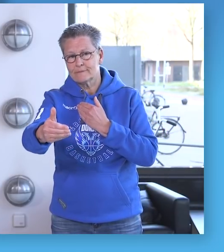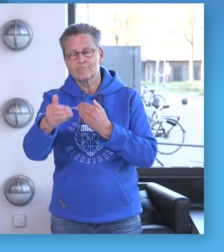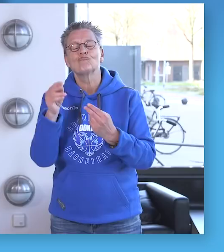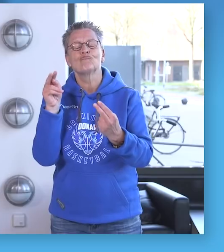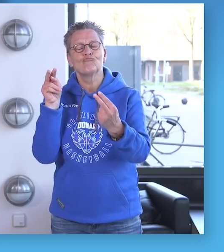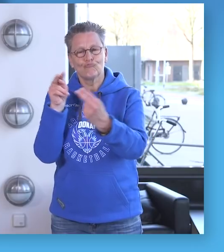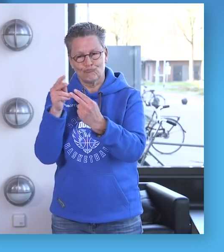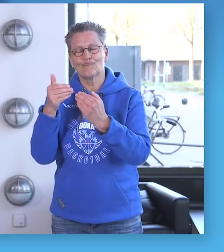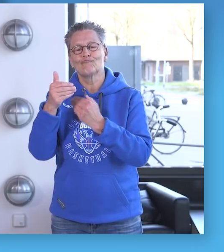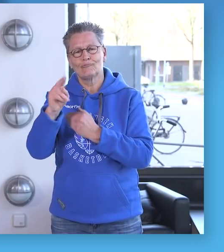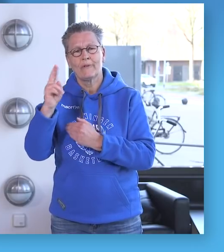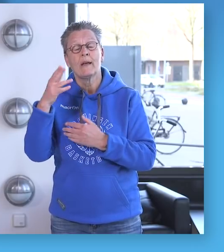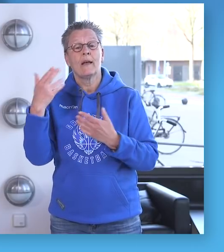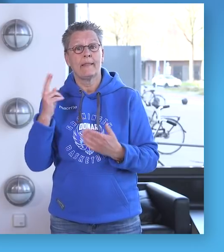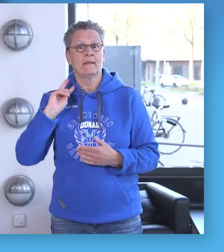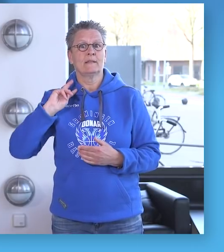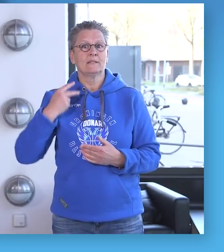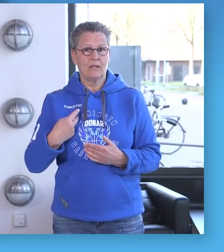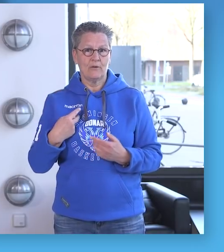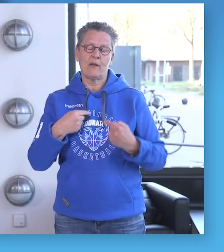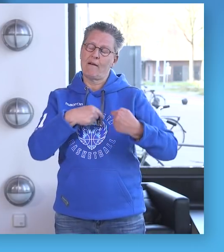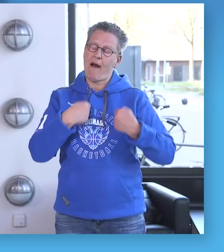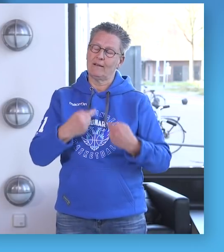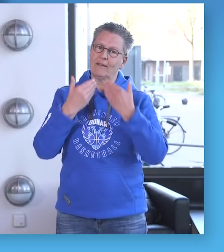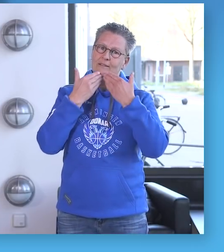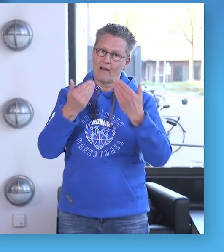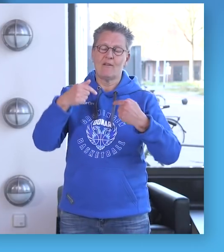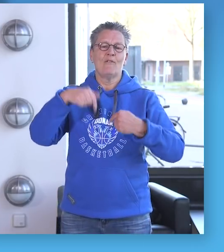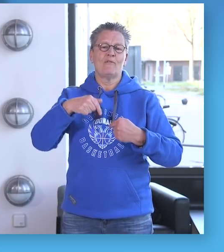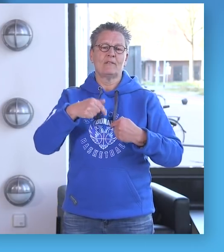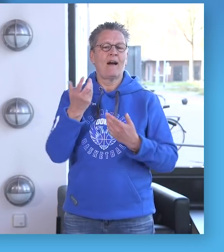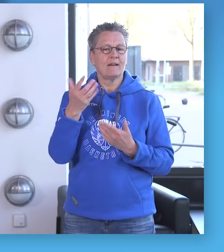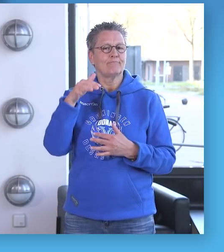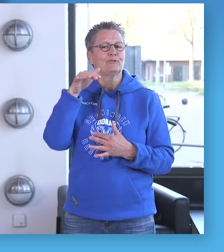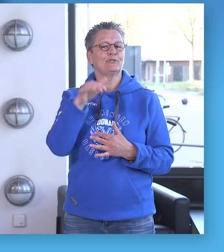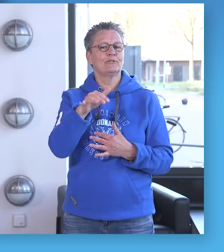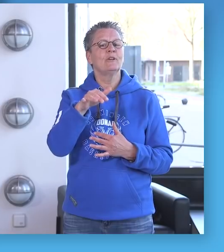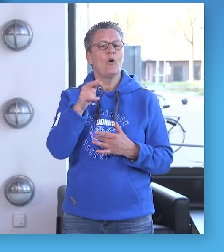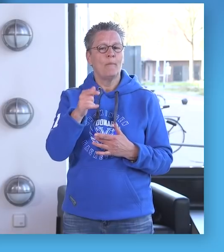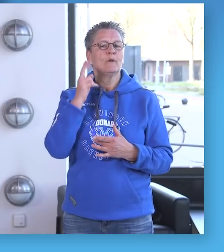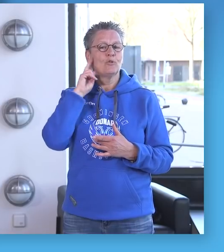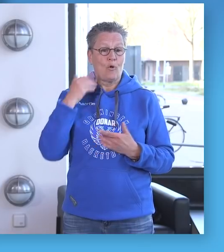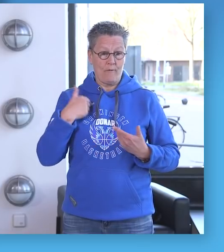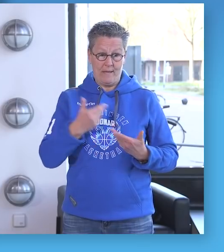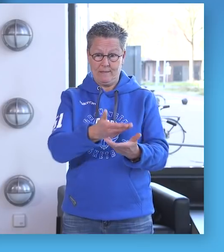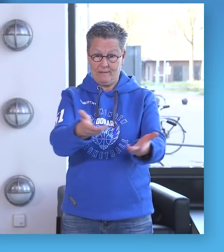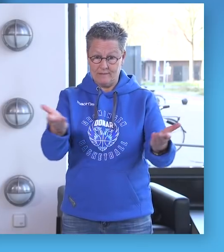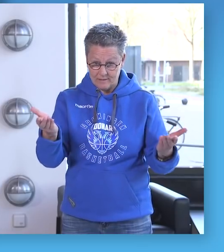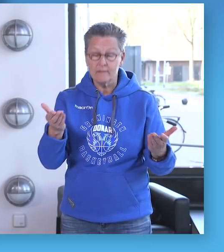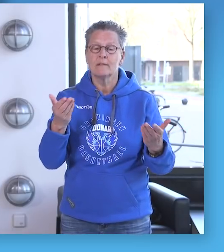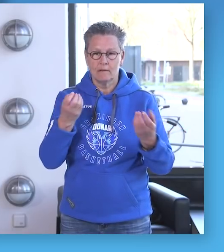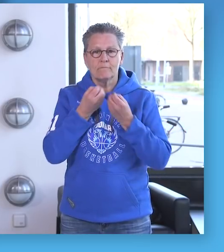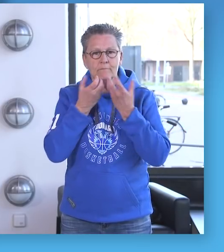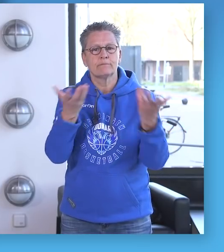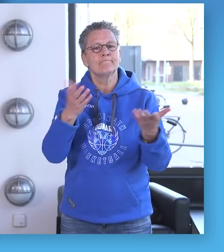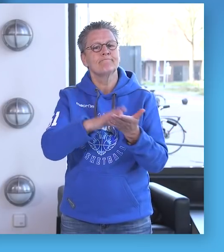elkaar ongetwijfeld weer. En Sylvia, hartelijk dank dat jij er vandaag even bij was om voor de doven onder ons in ieder geval de boodschap